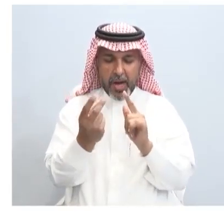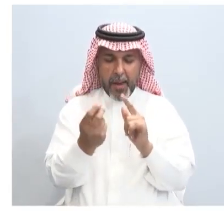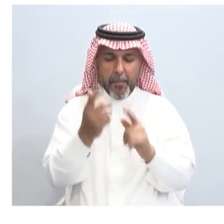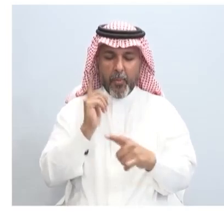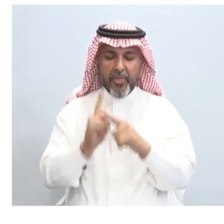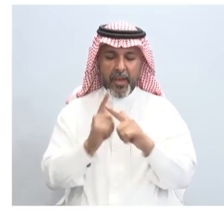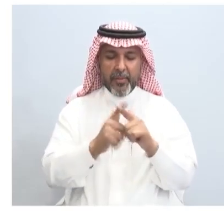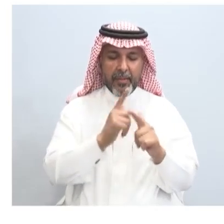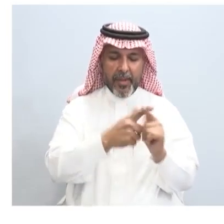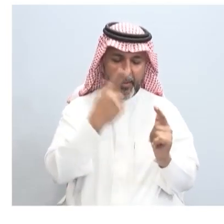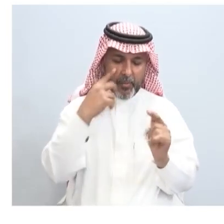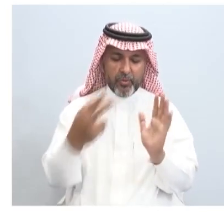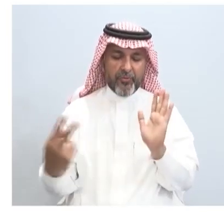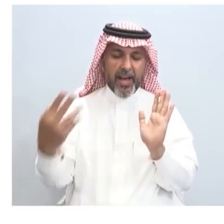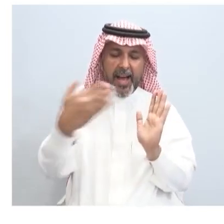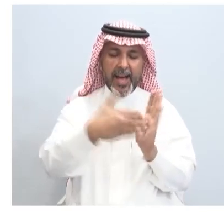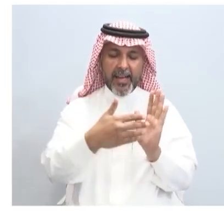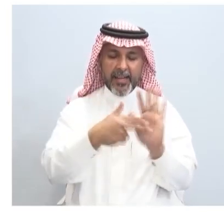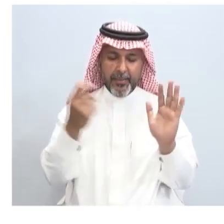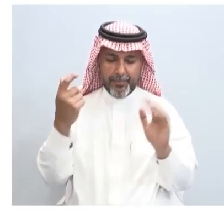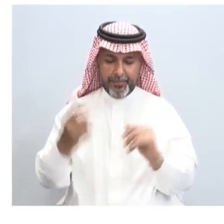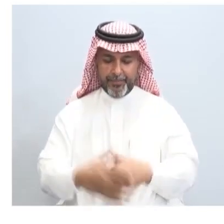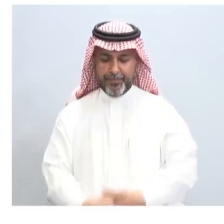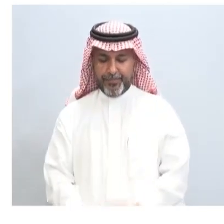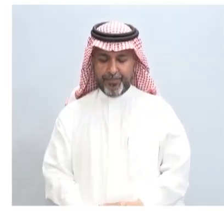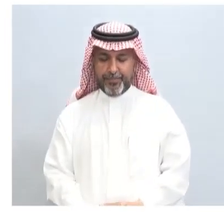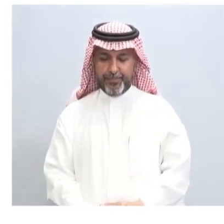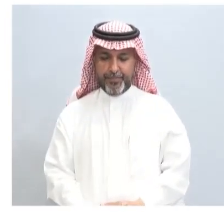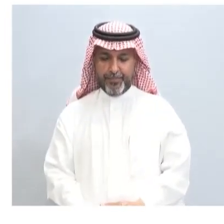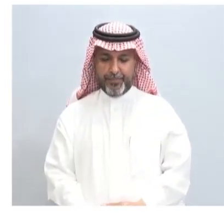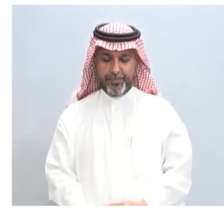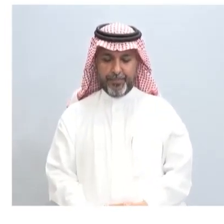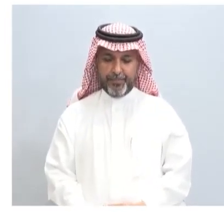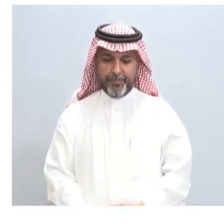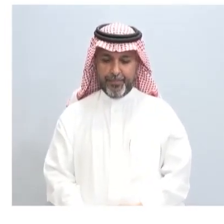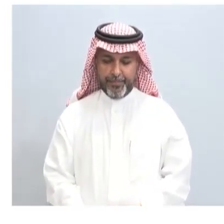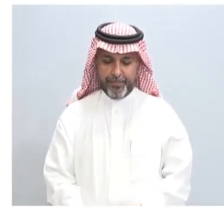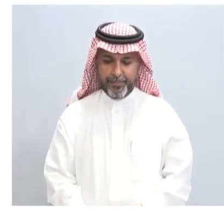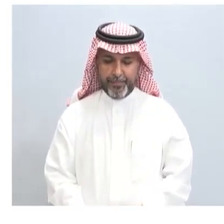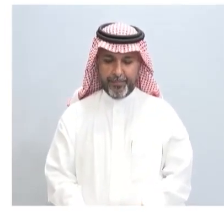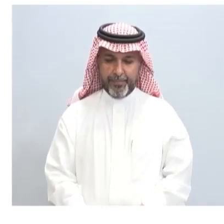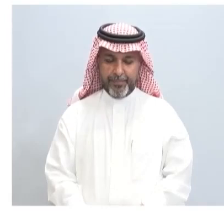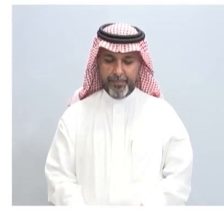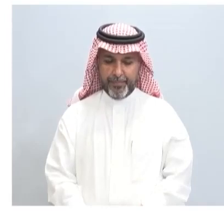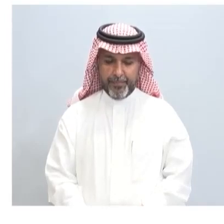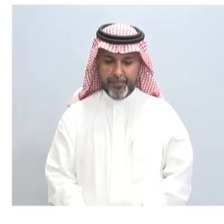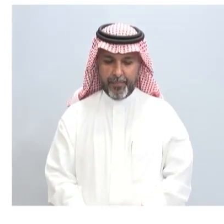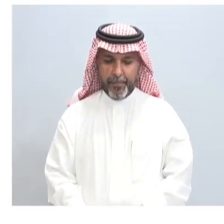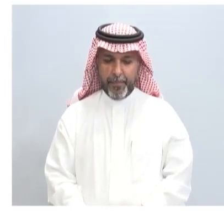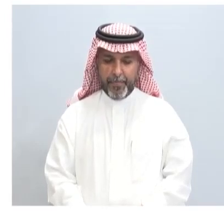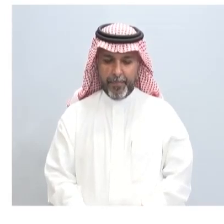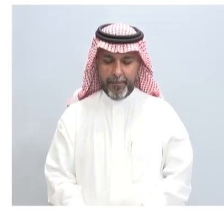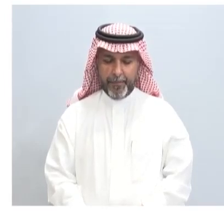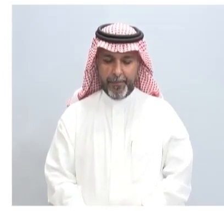هي المرحله كي وبالتالي يكون هذا هو مبدا العد الاساسي اللي نقول عدد النواتج الممكن